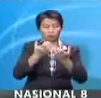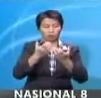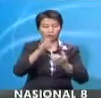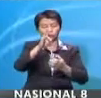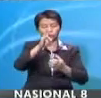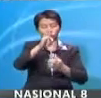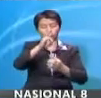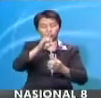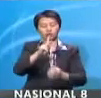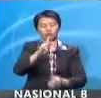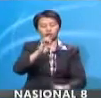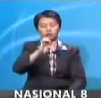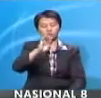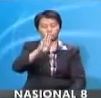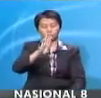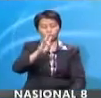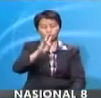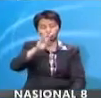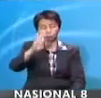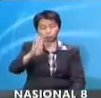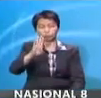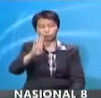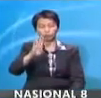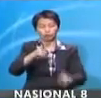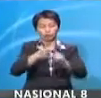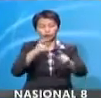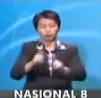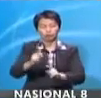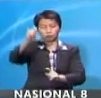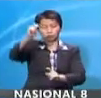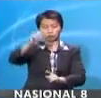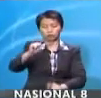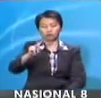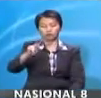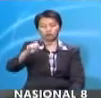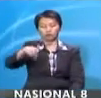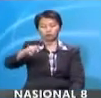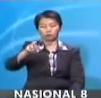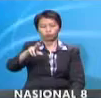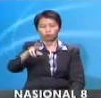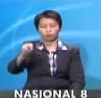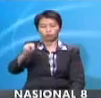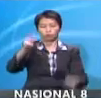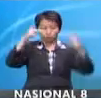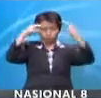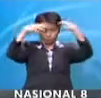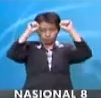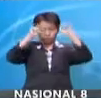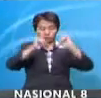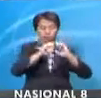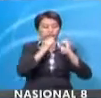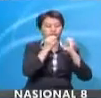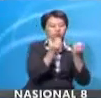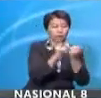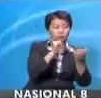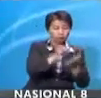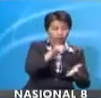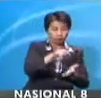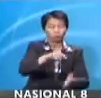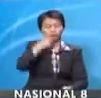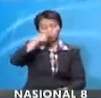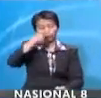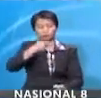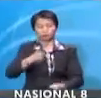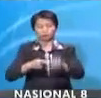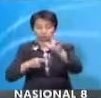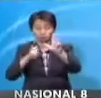7 Benua KE-7B Kayuhan Altitude Tinggi Annapurna. Presiden kelab itu, Muhammad Mukhar Rabin Mukhtarudin berkata,